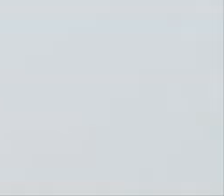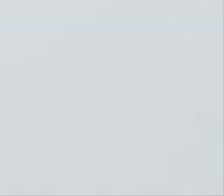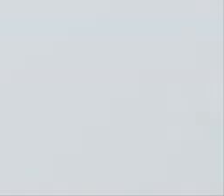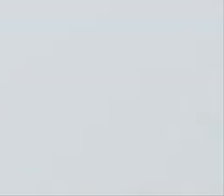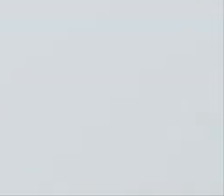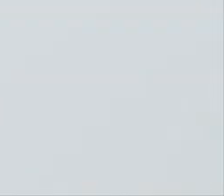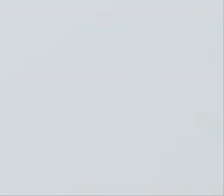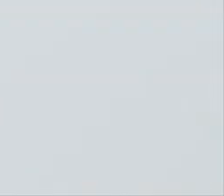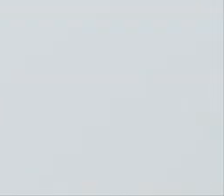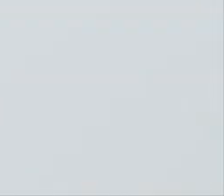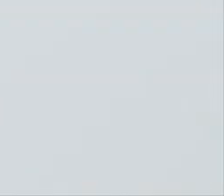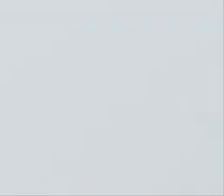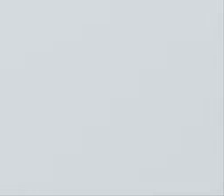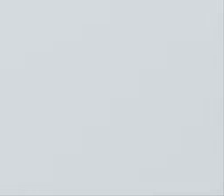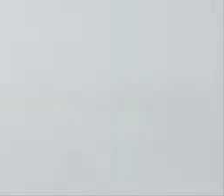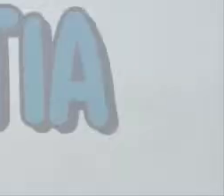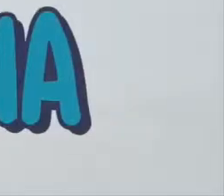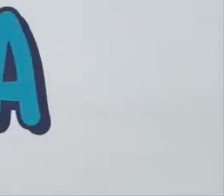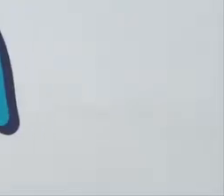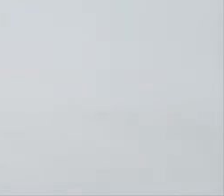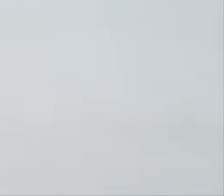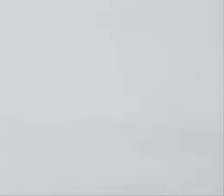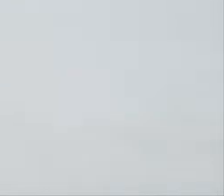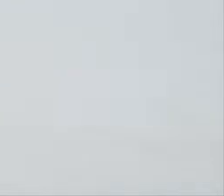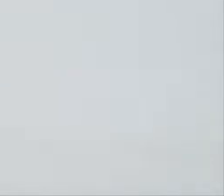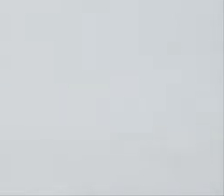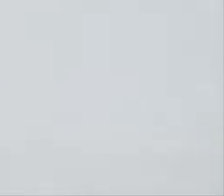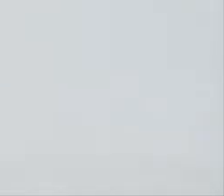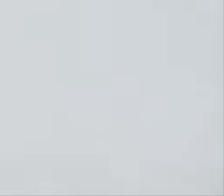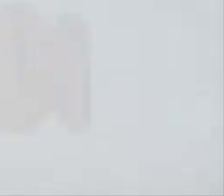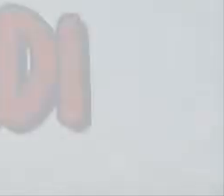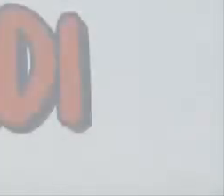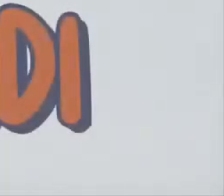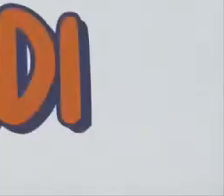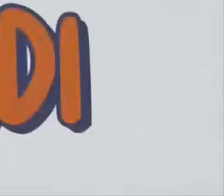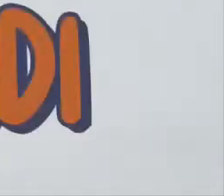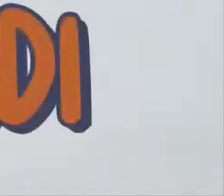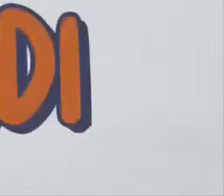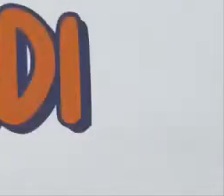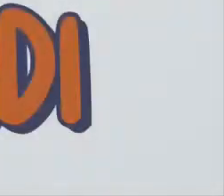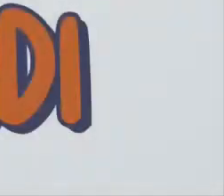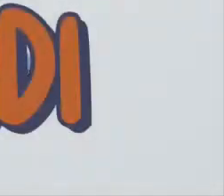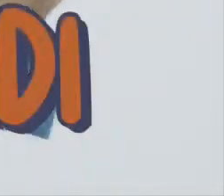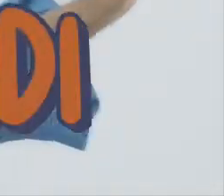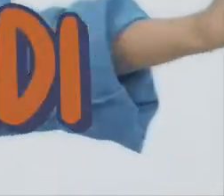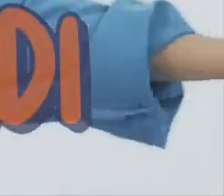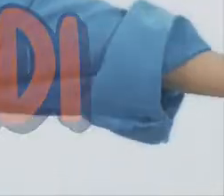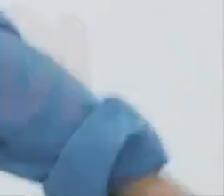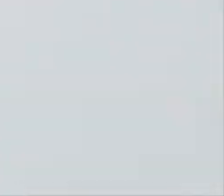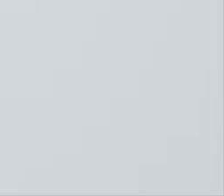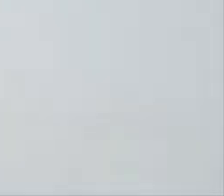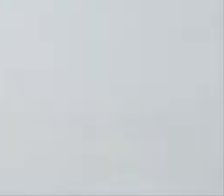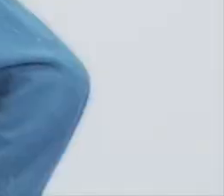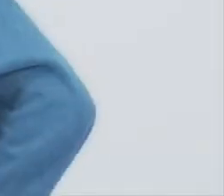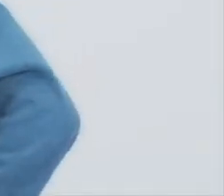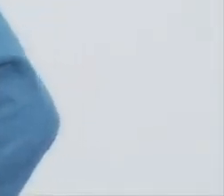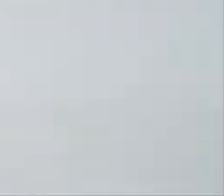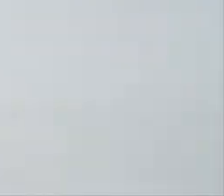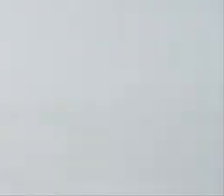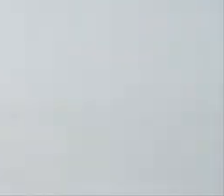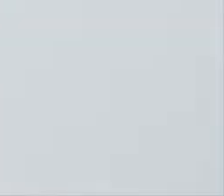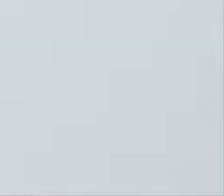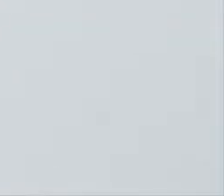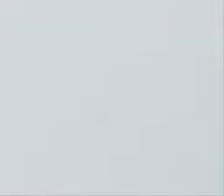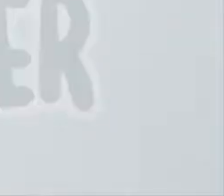vaksin mengikat janji, janji setia, setia abadi. Oh,